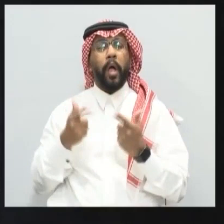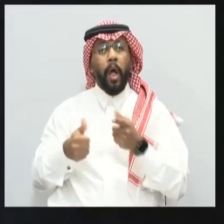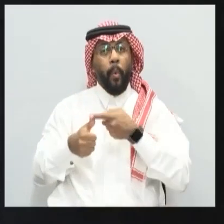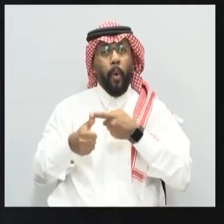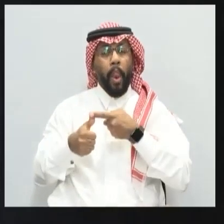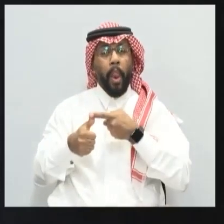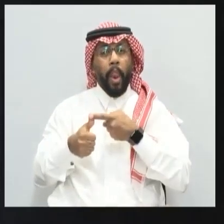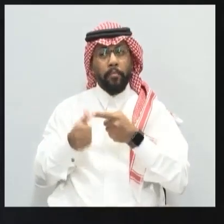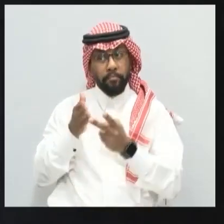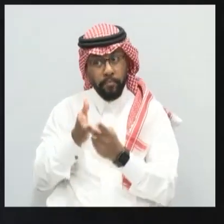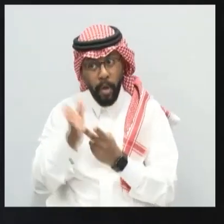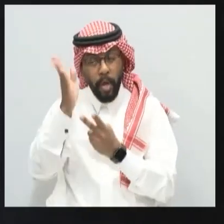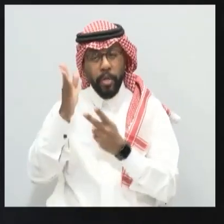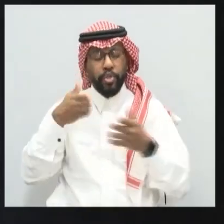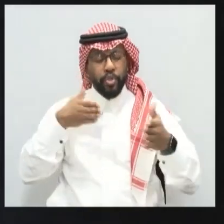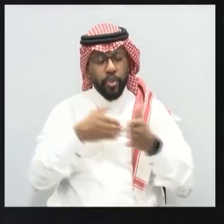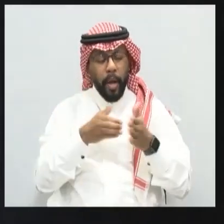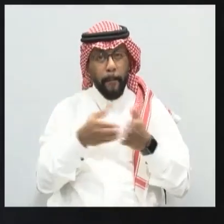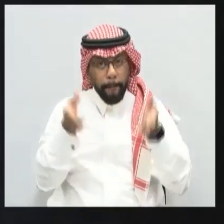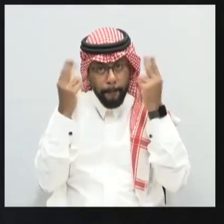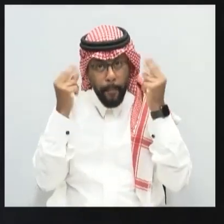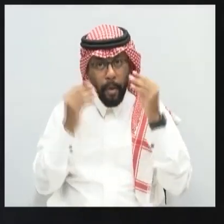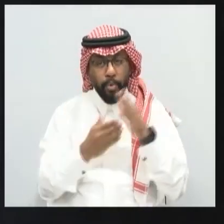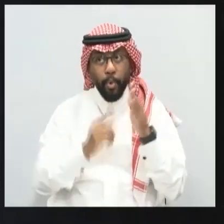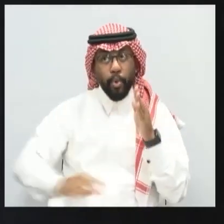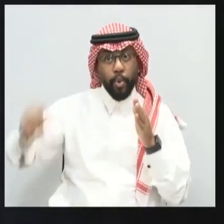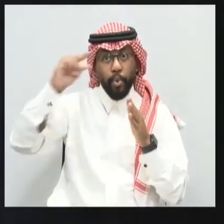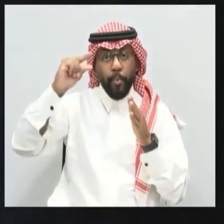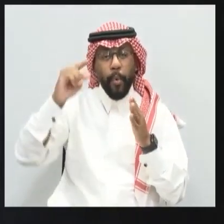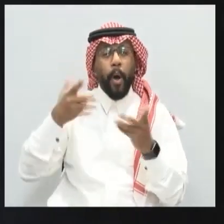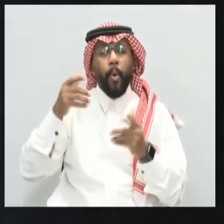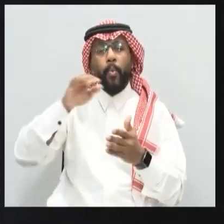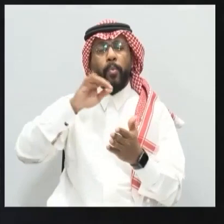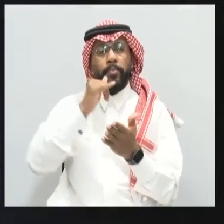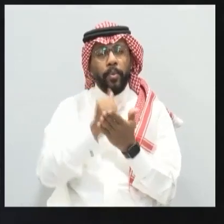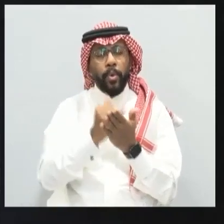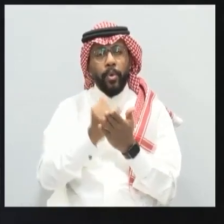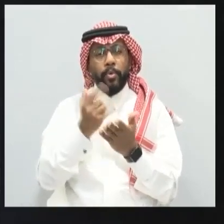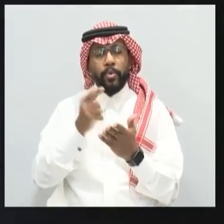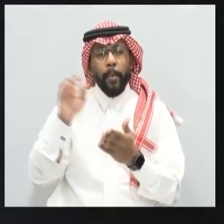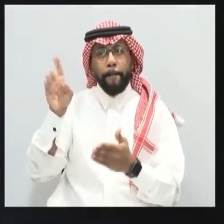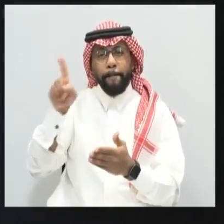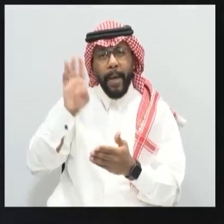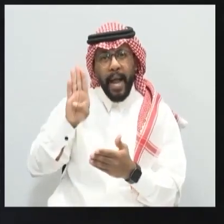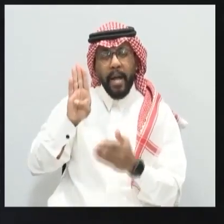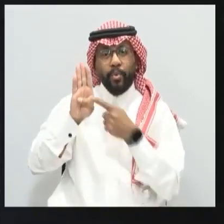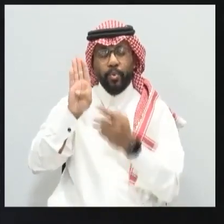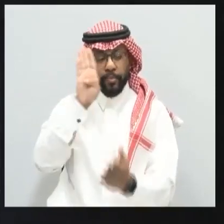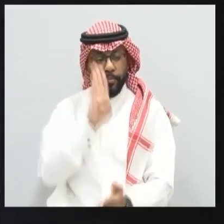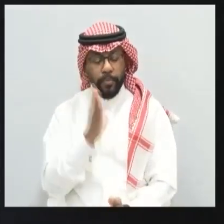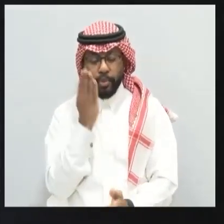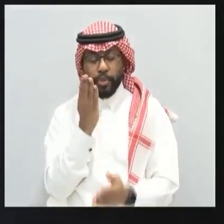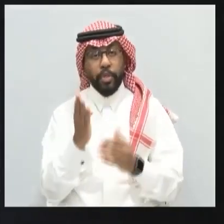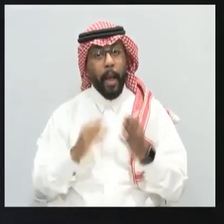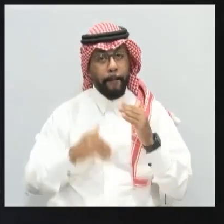خيار اكمال الدراسه في الدبلوم او او البكالوريوس المرحله الجامعيه او حتى بعد ذلك اكمال